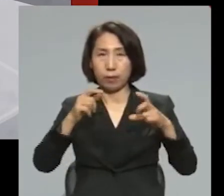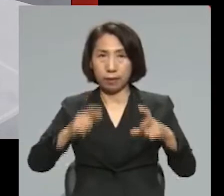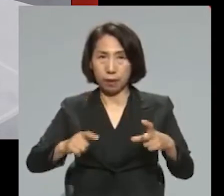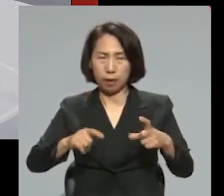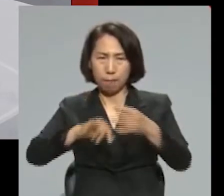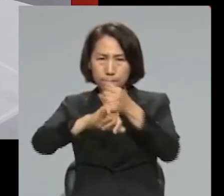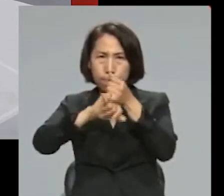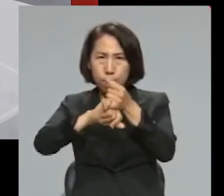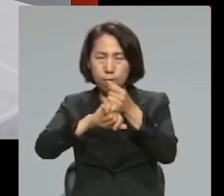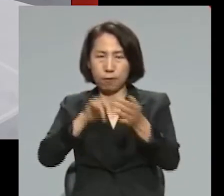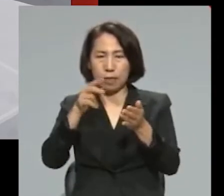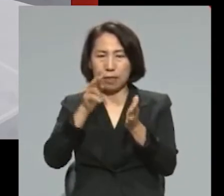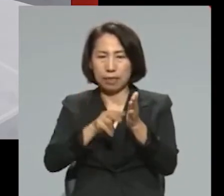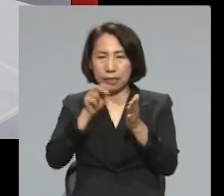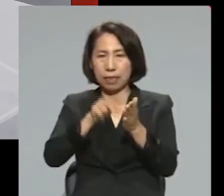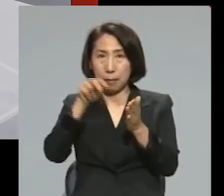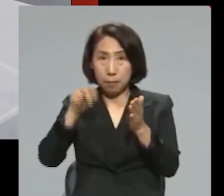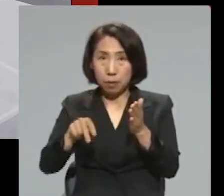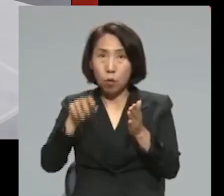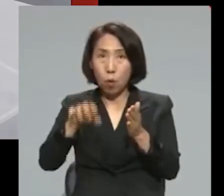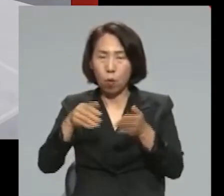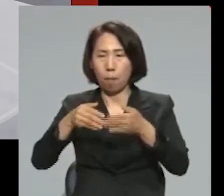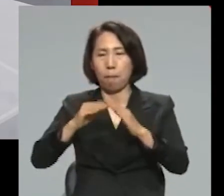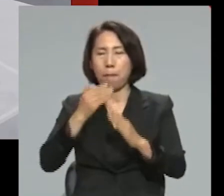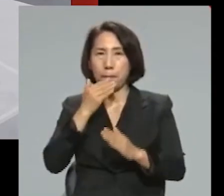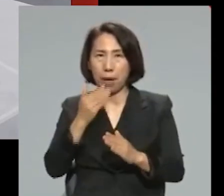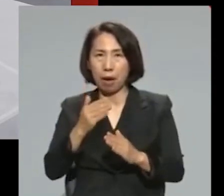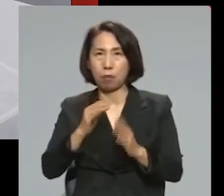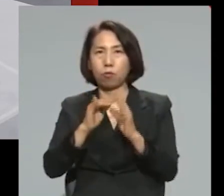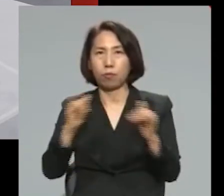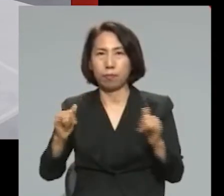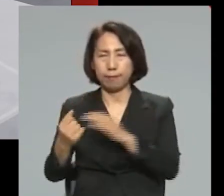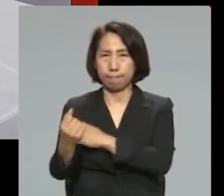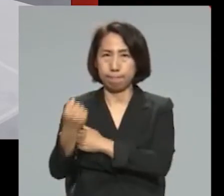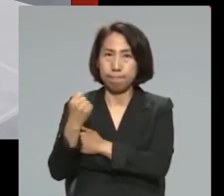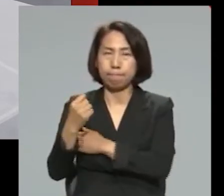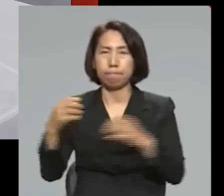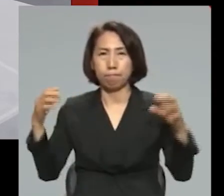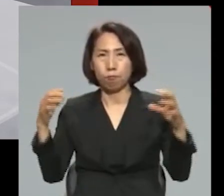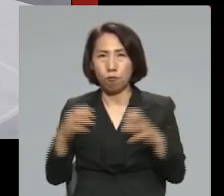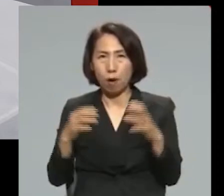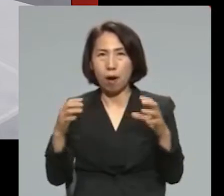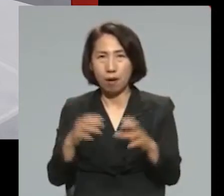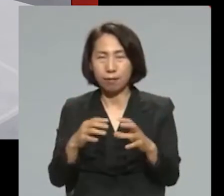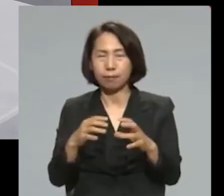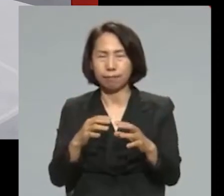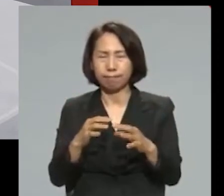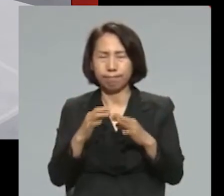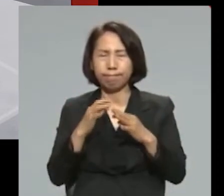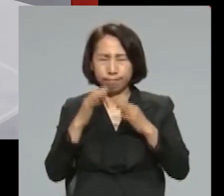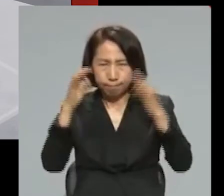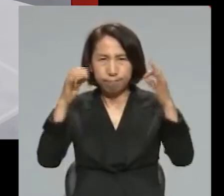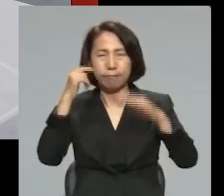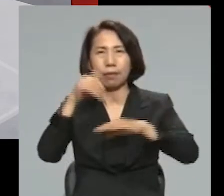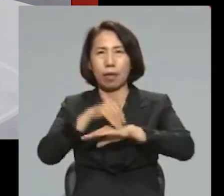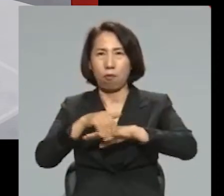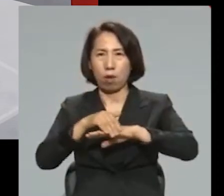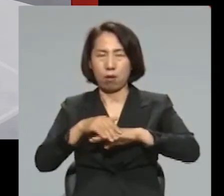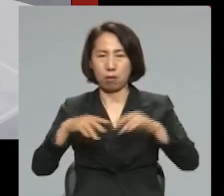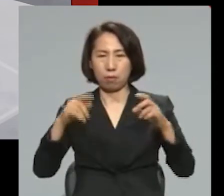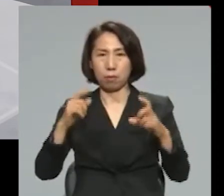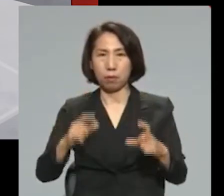반드시 역사가 들어설 수 있도록 고령 군민의 역량을 총직결시킬 계획입니다.